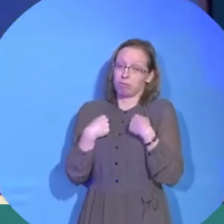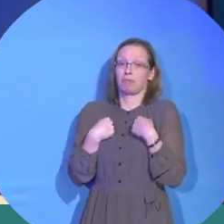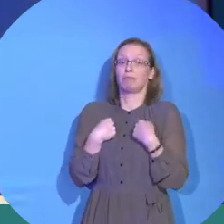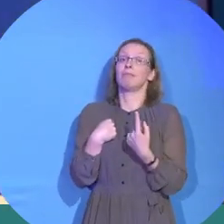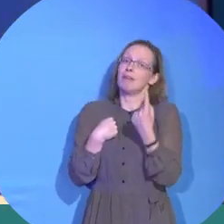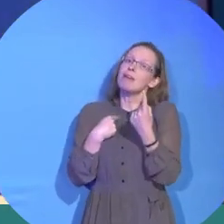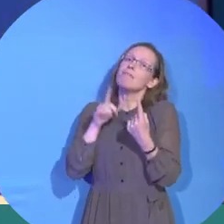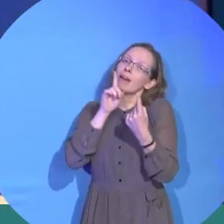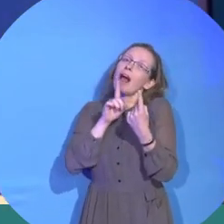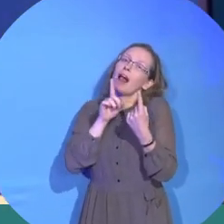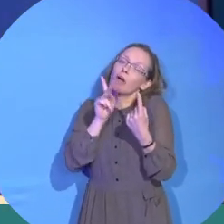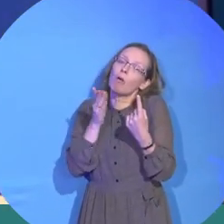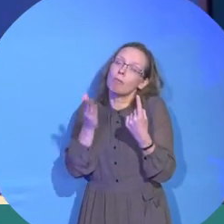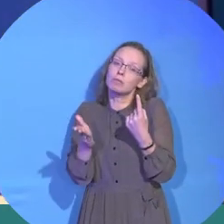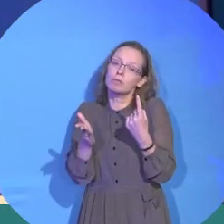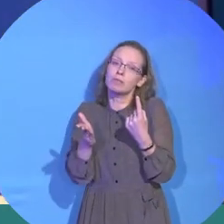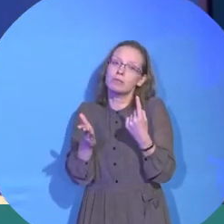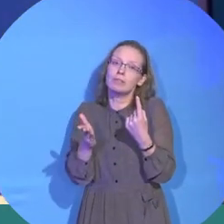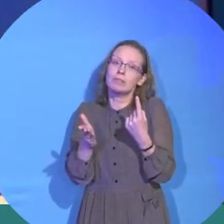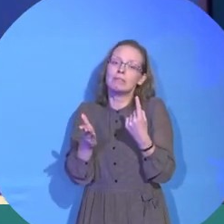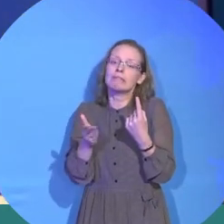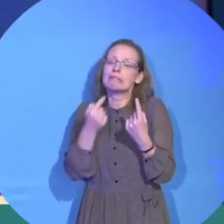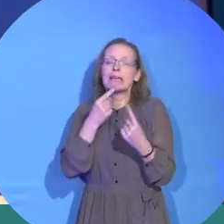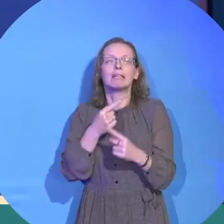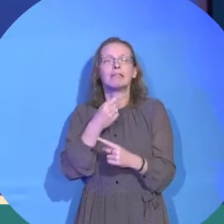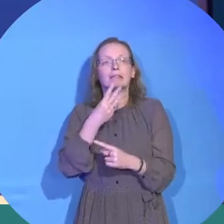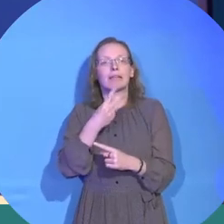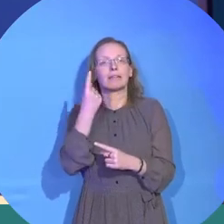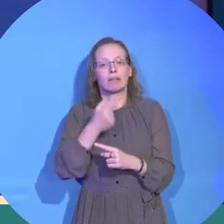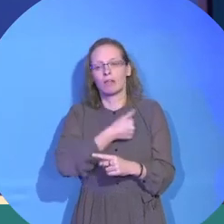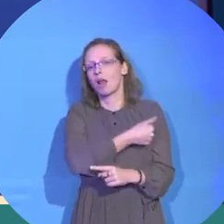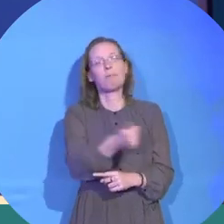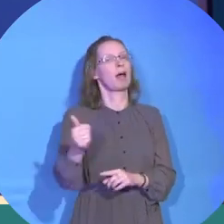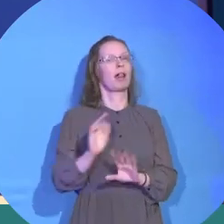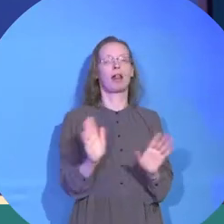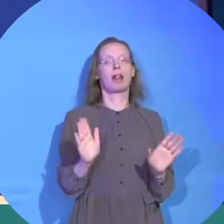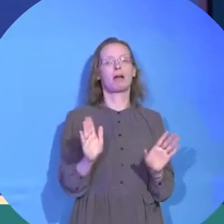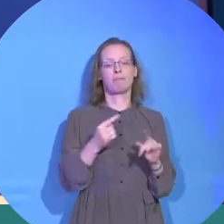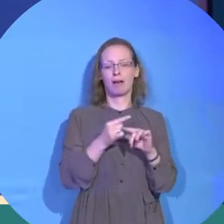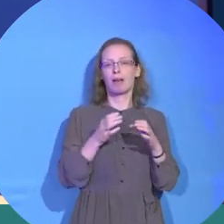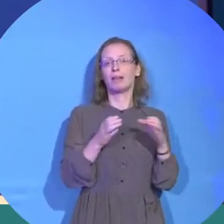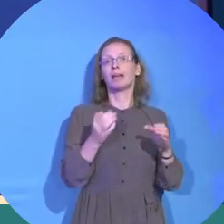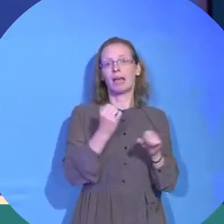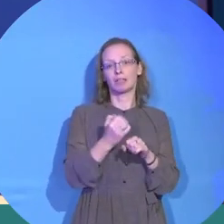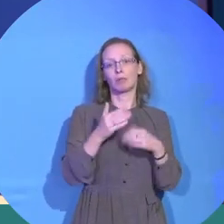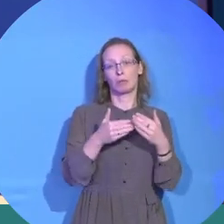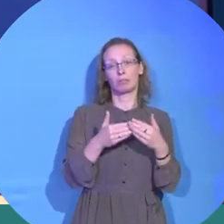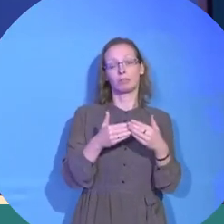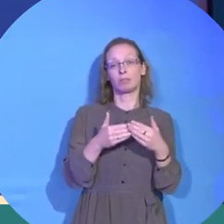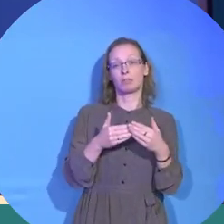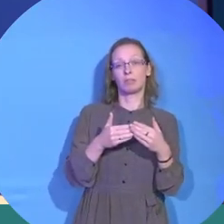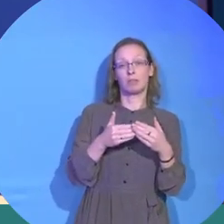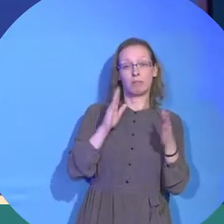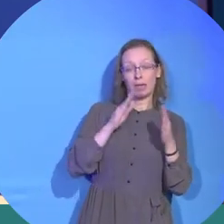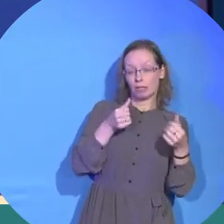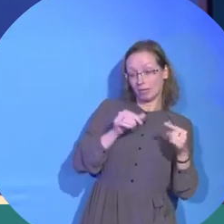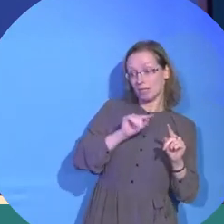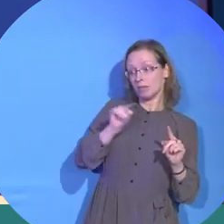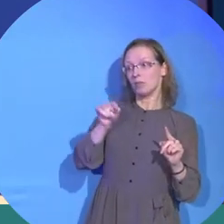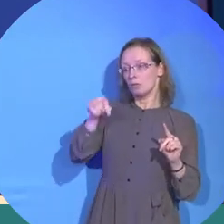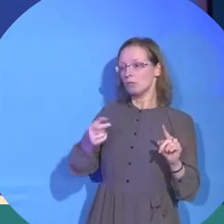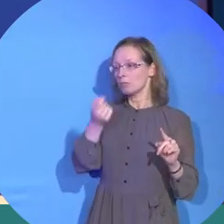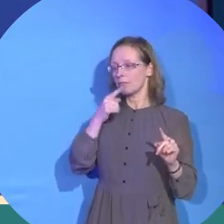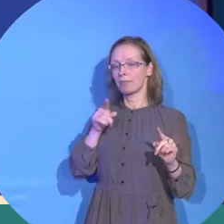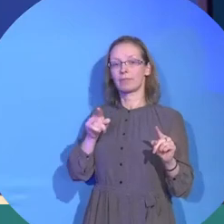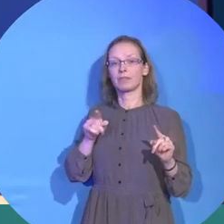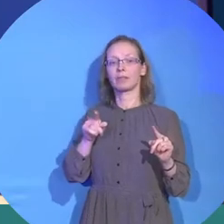Ik zal echt niet zeggen dat ze het allemaal 30.000 zijn, maar het gebeurt ook in de klinieken. Ja. Ja. En vrouwen weten echt niet wat er gebeurt als de abortus thuis